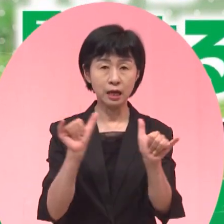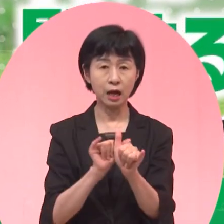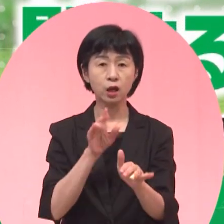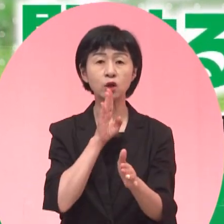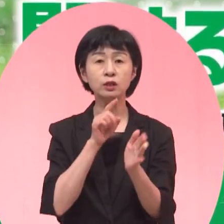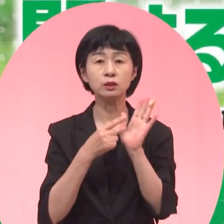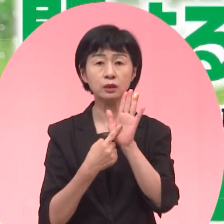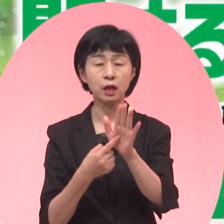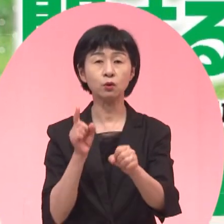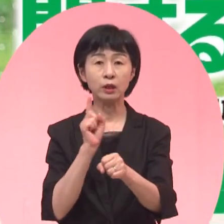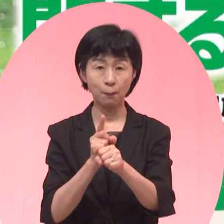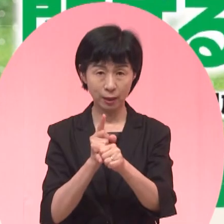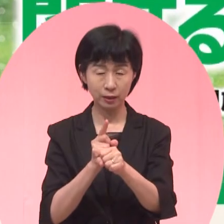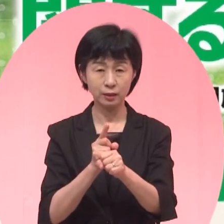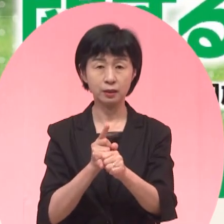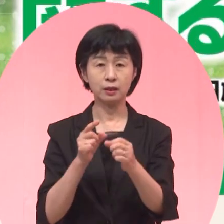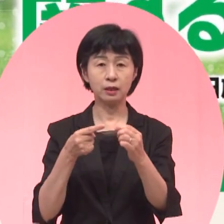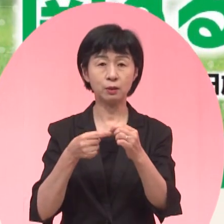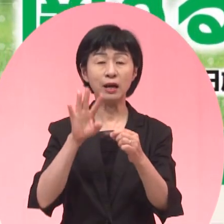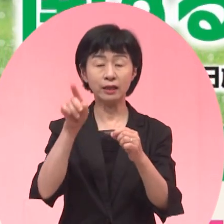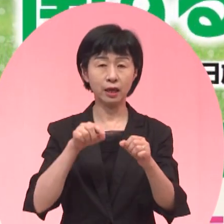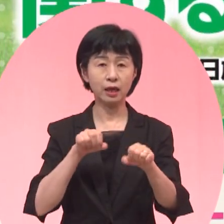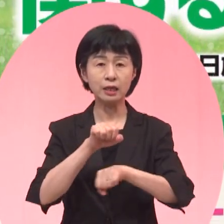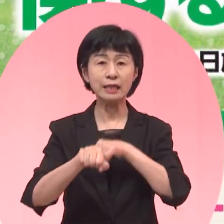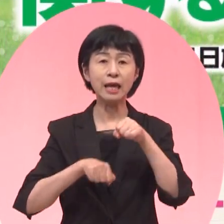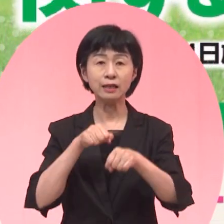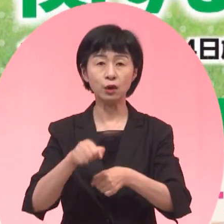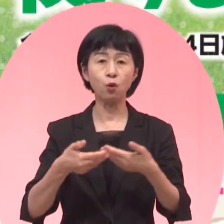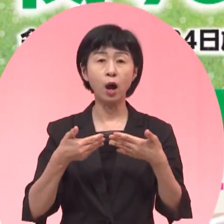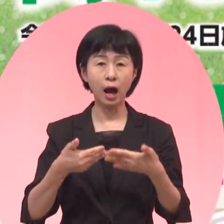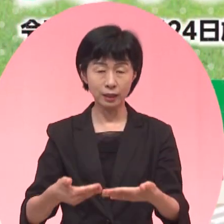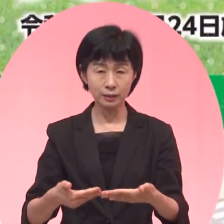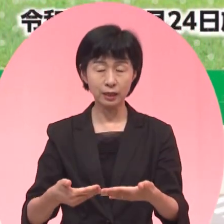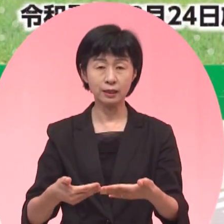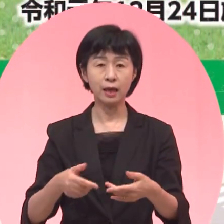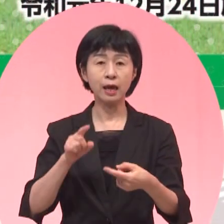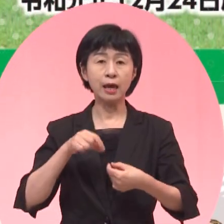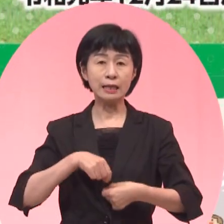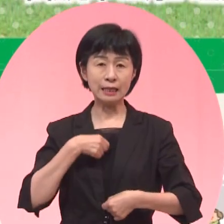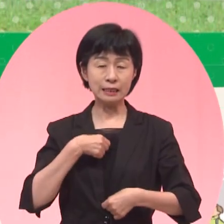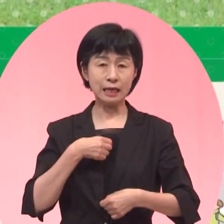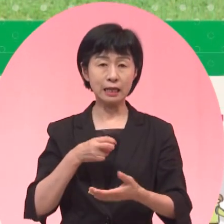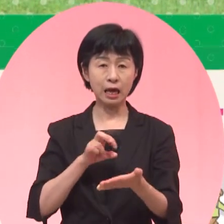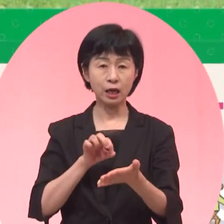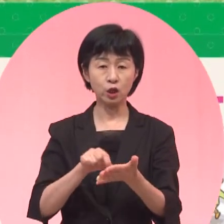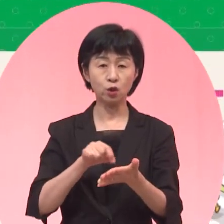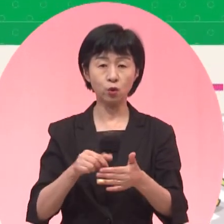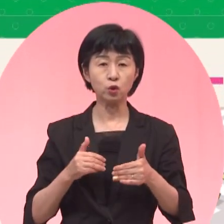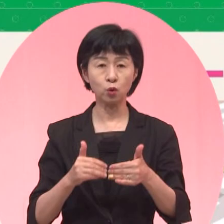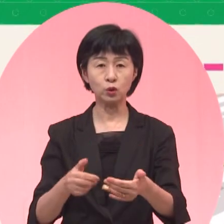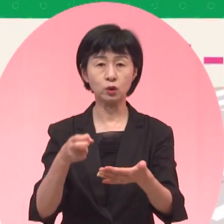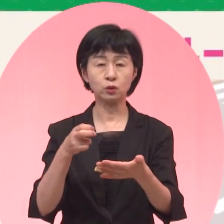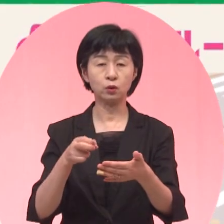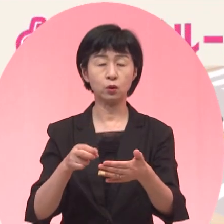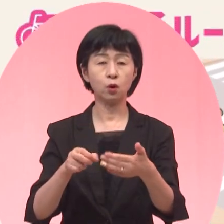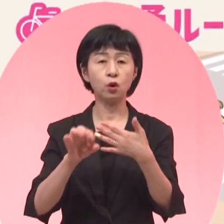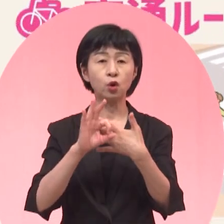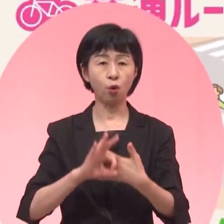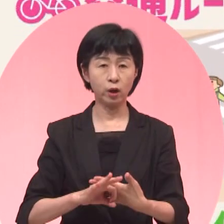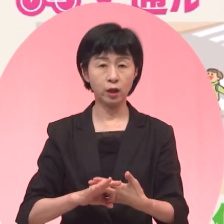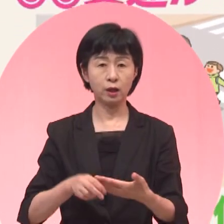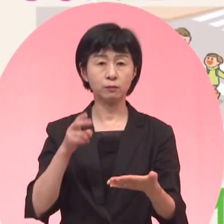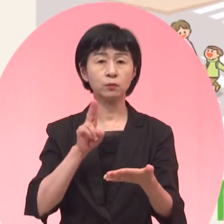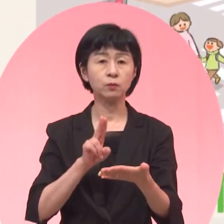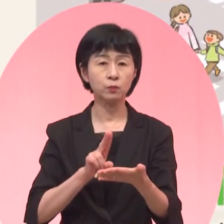現するために、山形県自転車の安全で適正な利用の促進に関する条例が